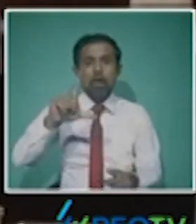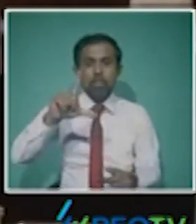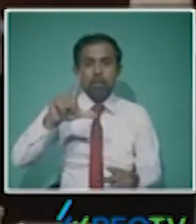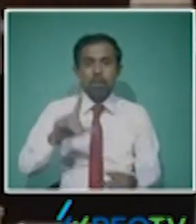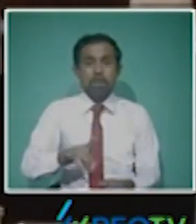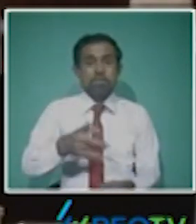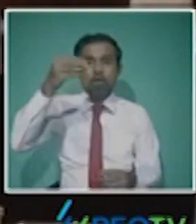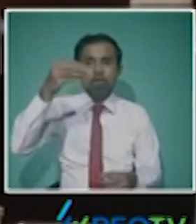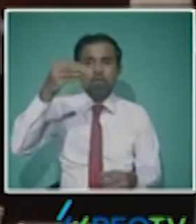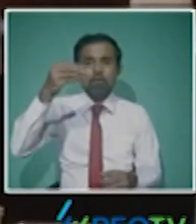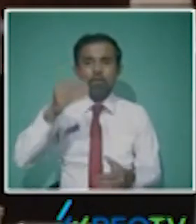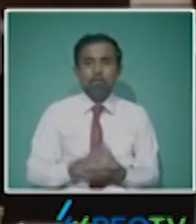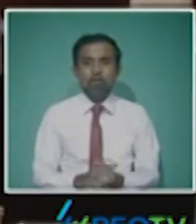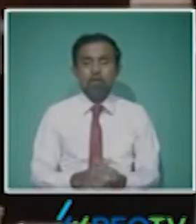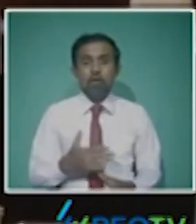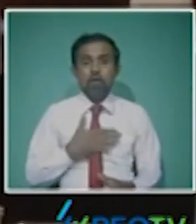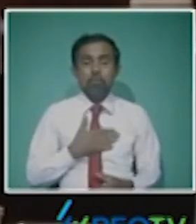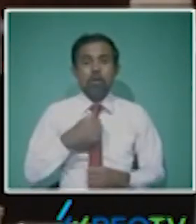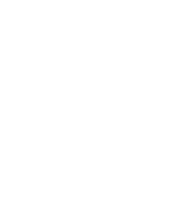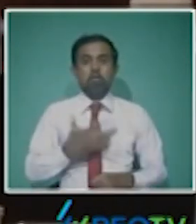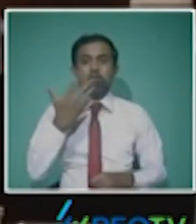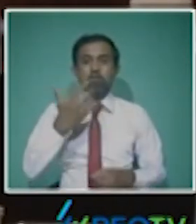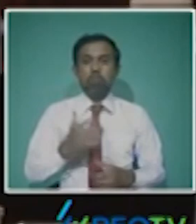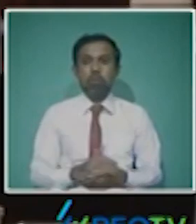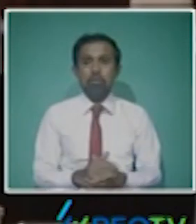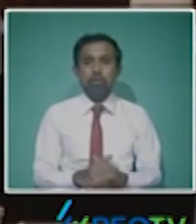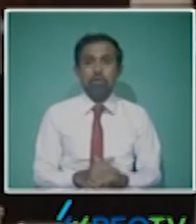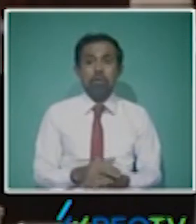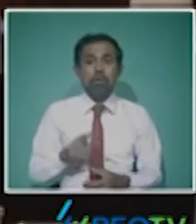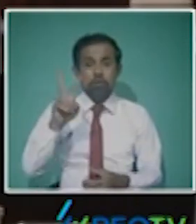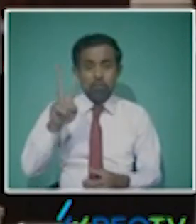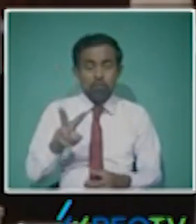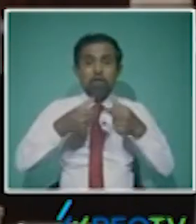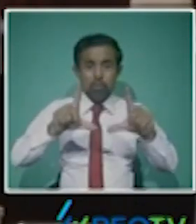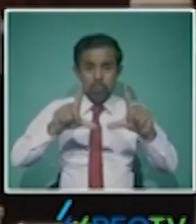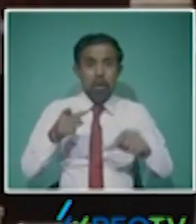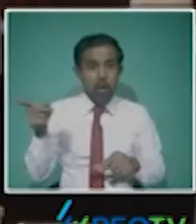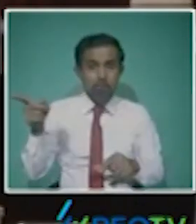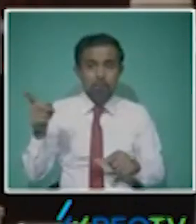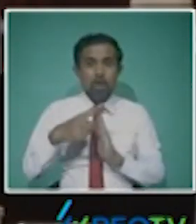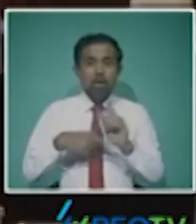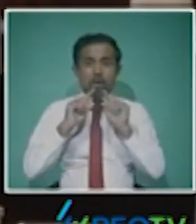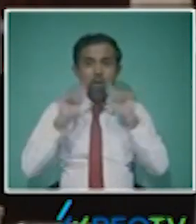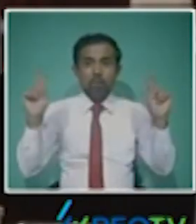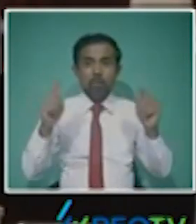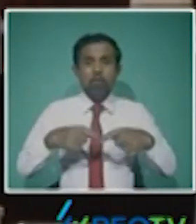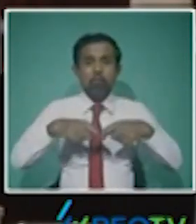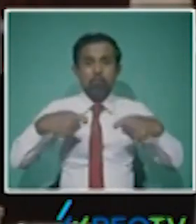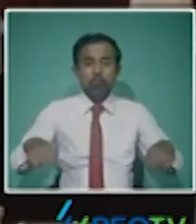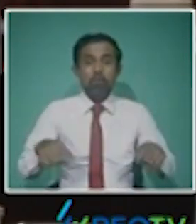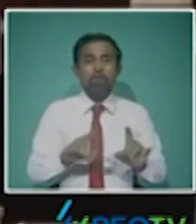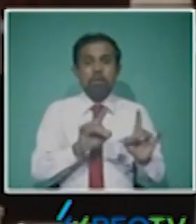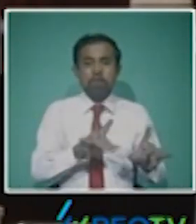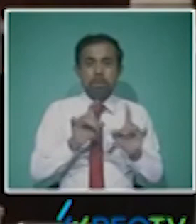100කින් 200කින් නෙවෙයි අනේ මගේ ආණ්ඩුවෙම විරෝධය ආවා විශ්වාසභංග යෝජනාවකට මුණ දුන්නා මම රටට කිව්වා පිරිවය